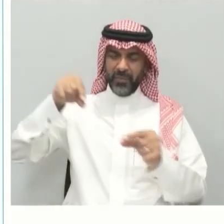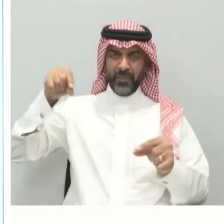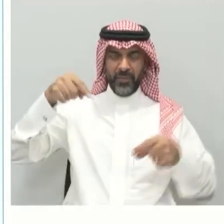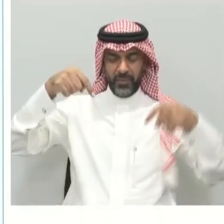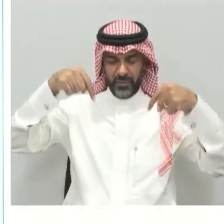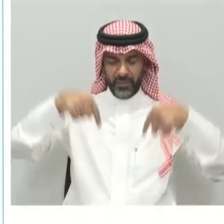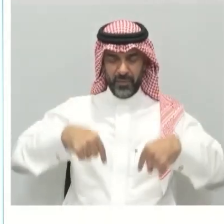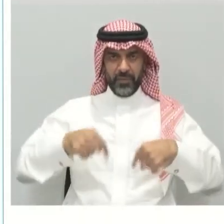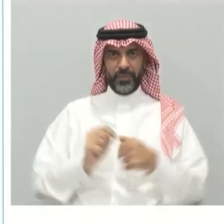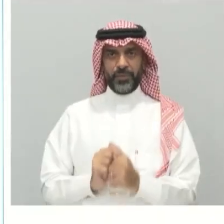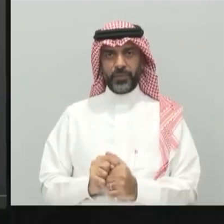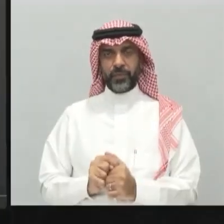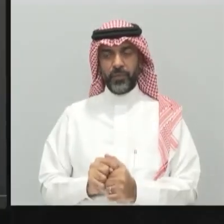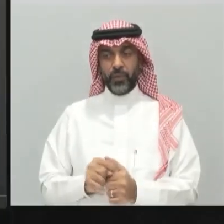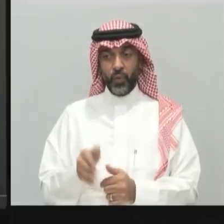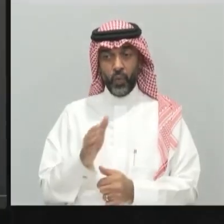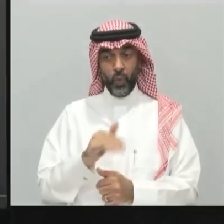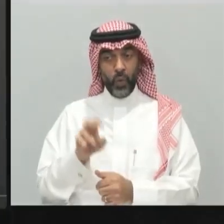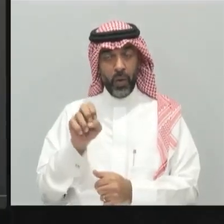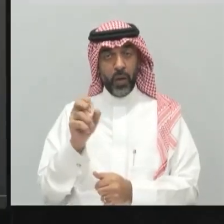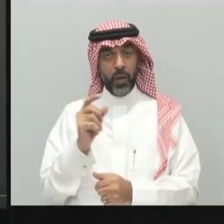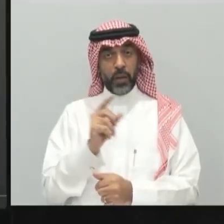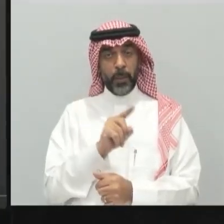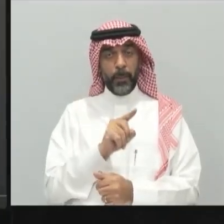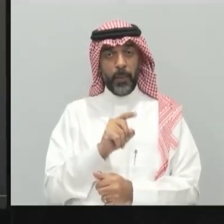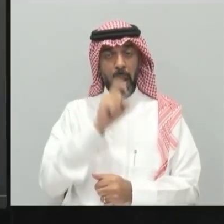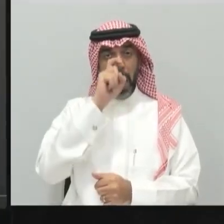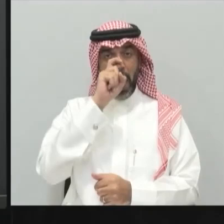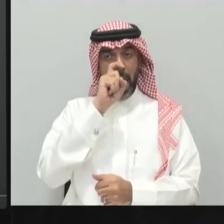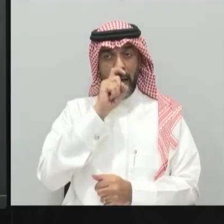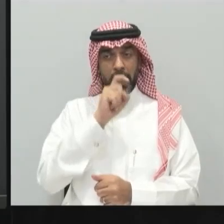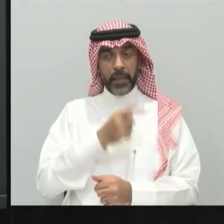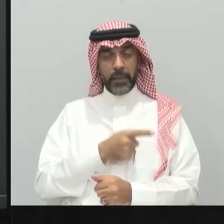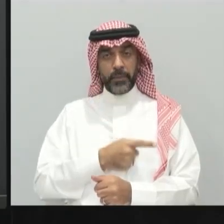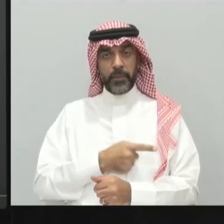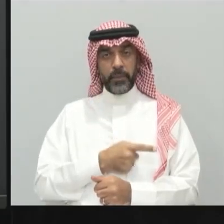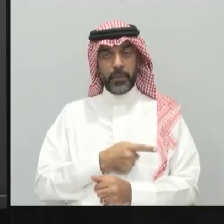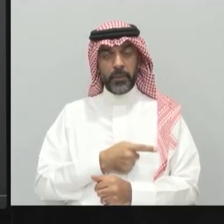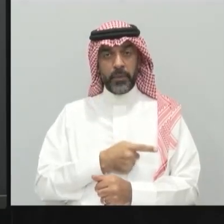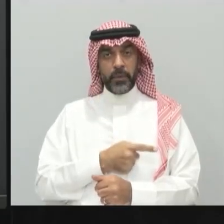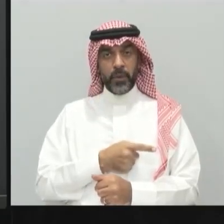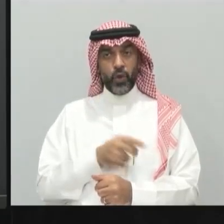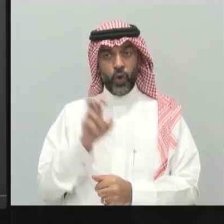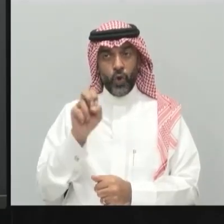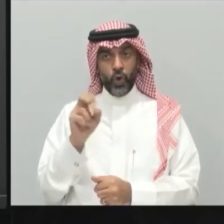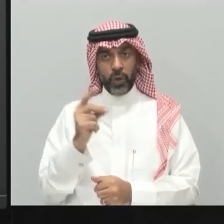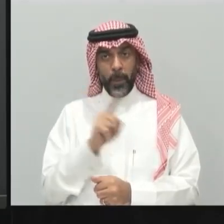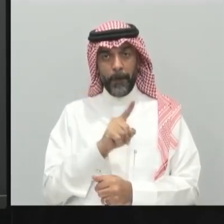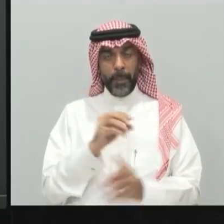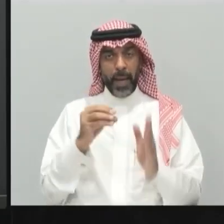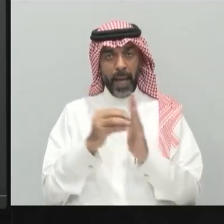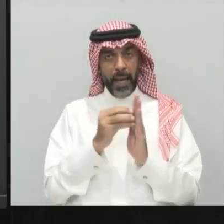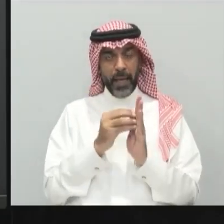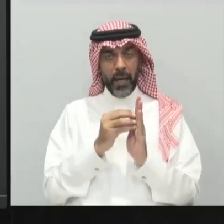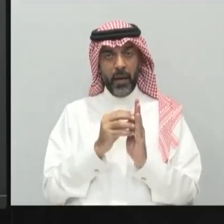طيب هل كل الاقطاب انا اضعها لازم تكون نسميها نصف او قطب خليه لا